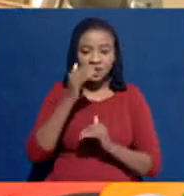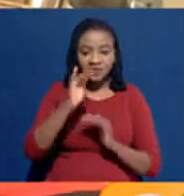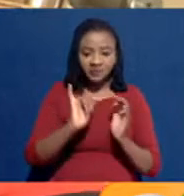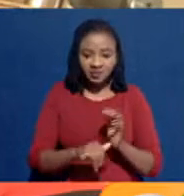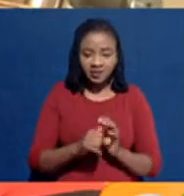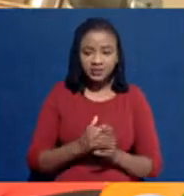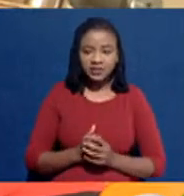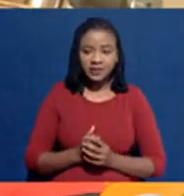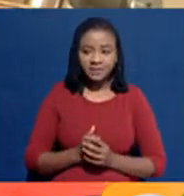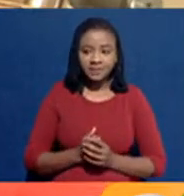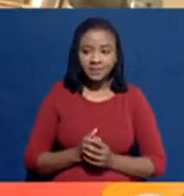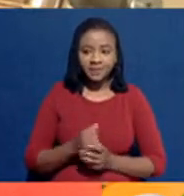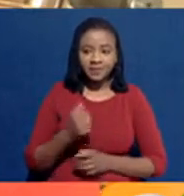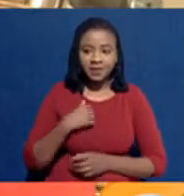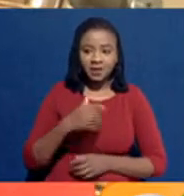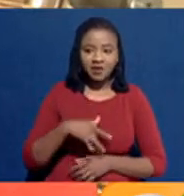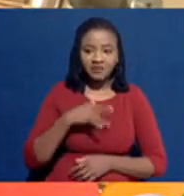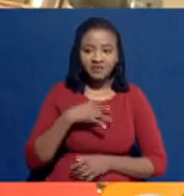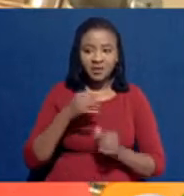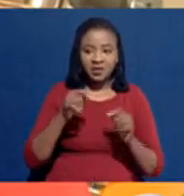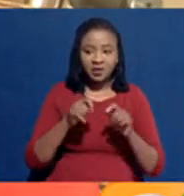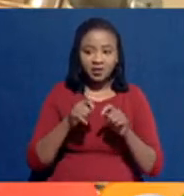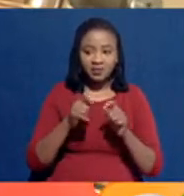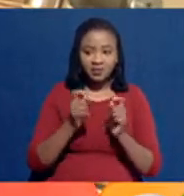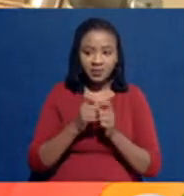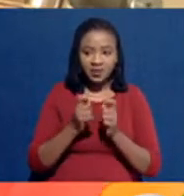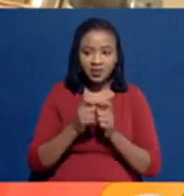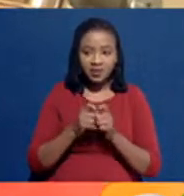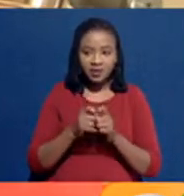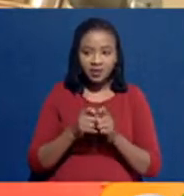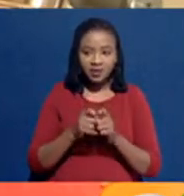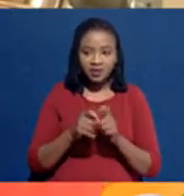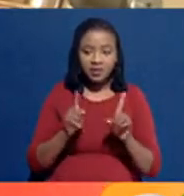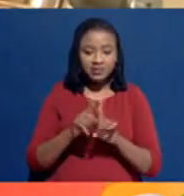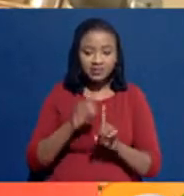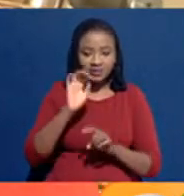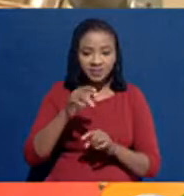hapo nikaanza na feel bad, hata hii chuma